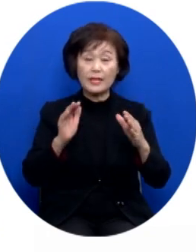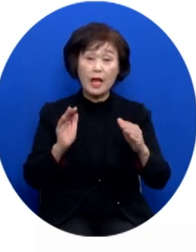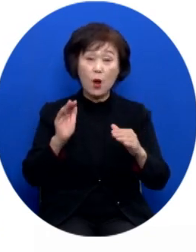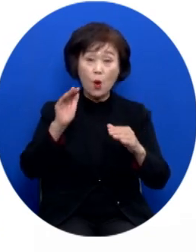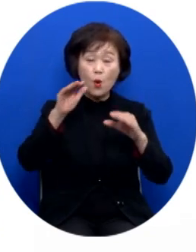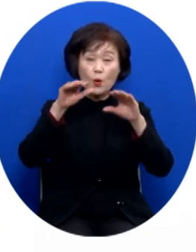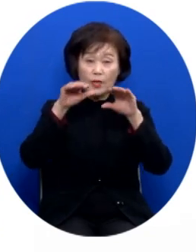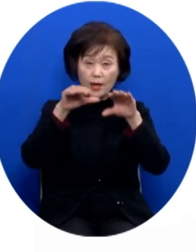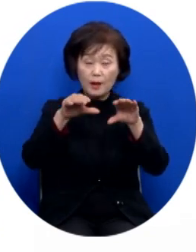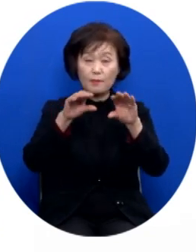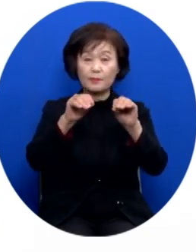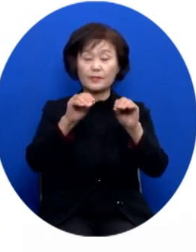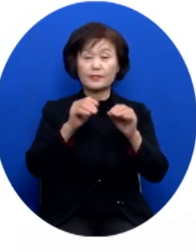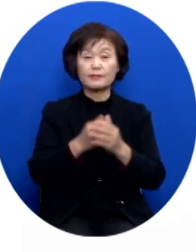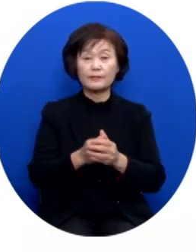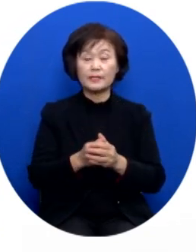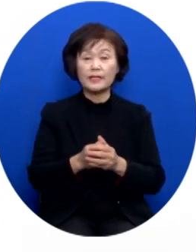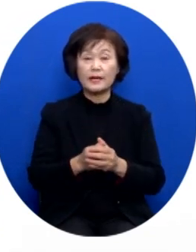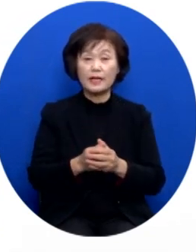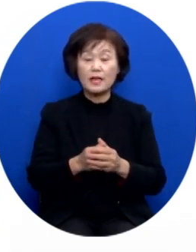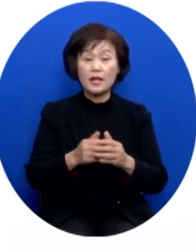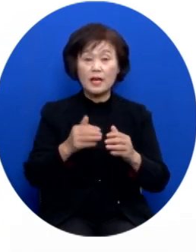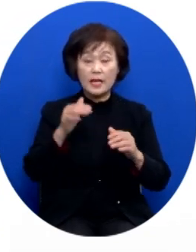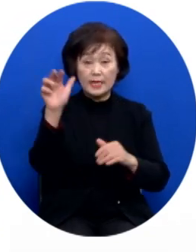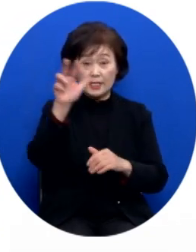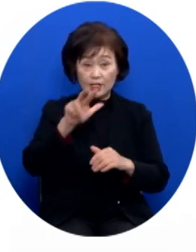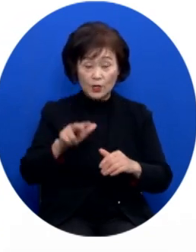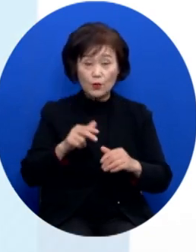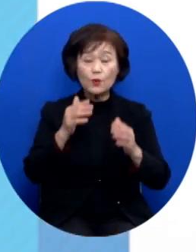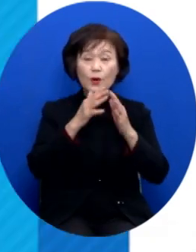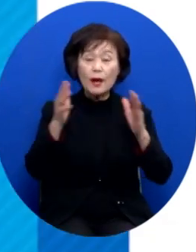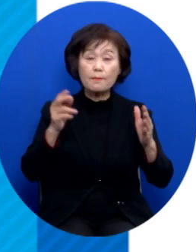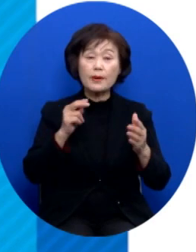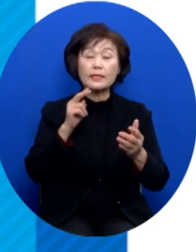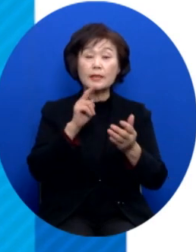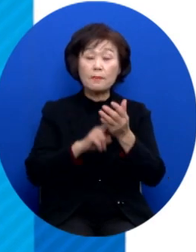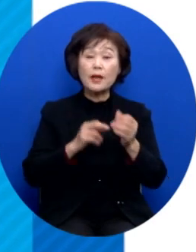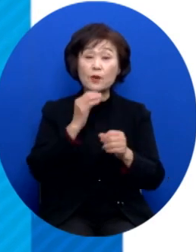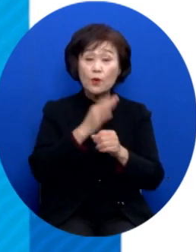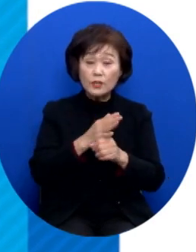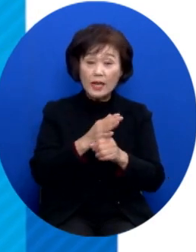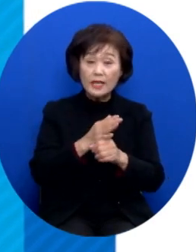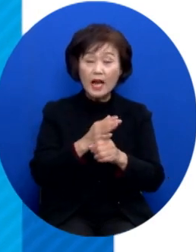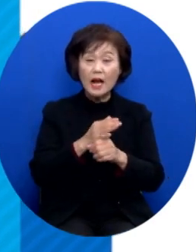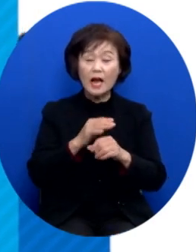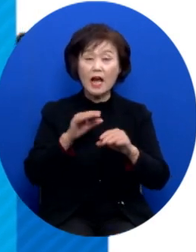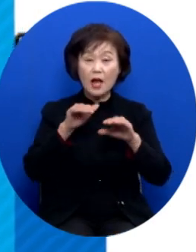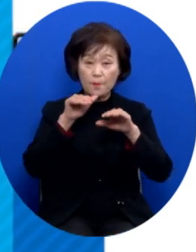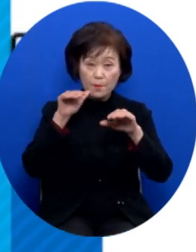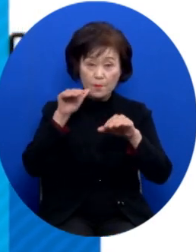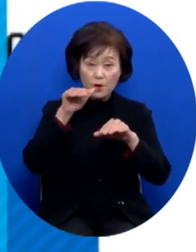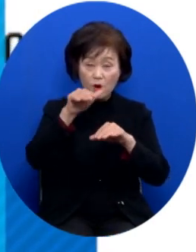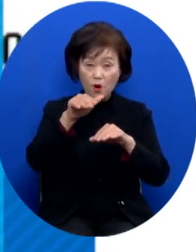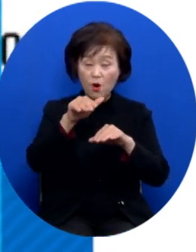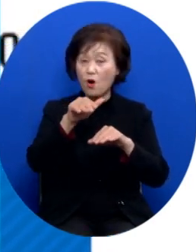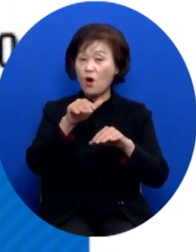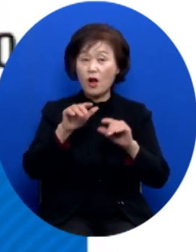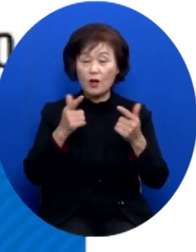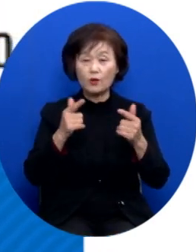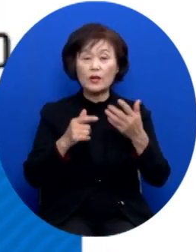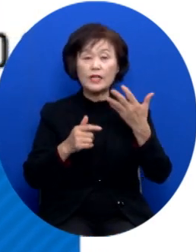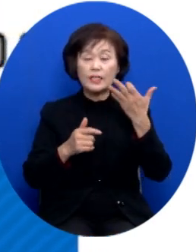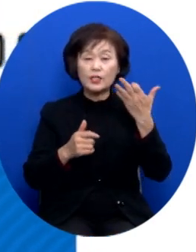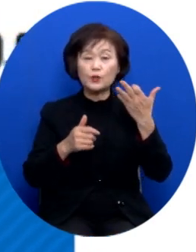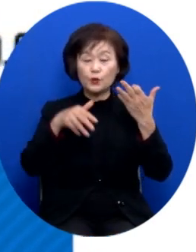한국부동산원에 따르면 11월 셋째 주 전국 아파트 매매가격 변동률이 보합으로 돌아서면서 지난 7월 이후 19주